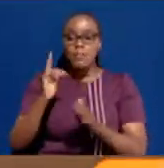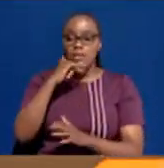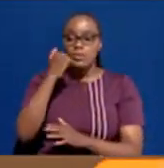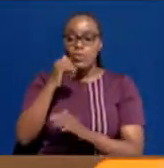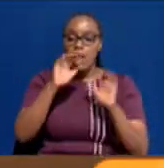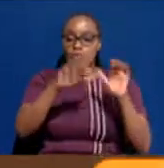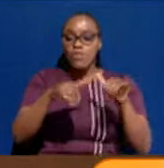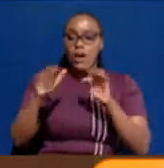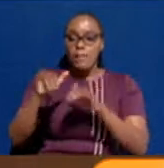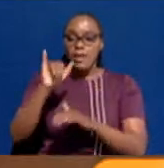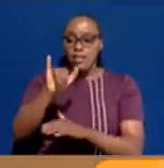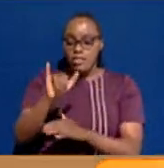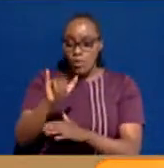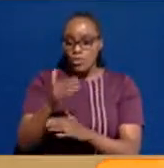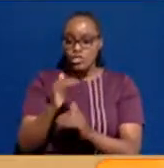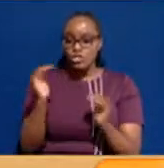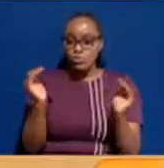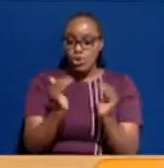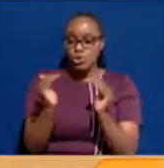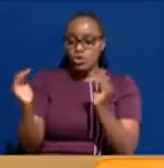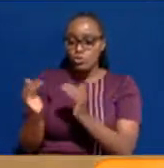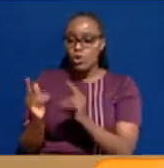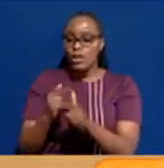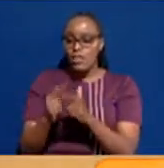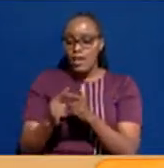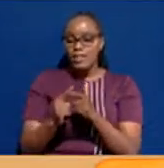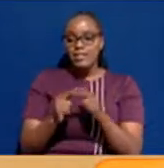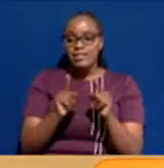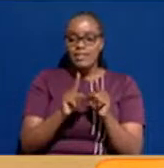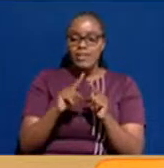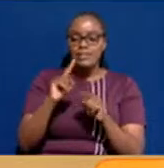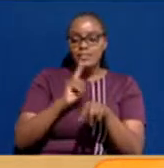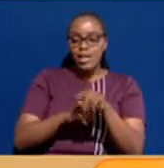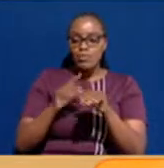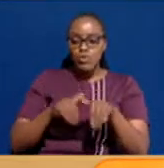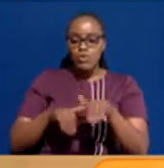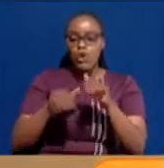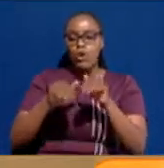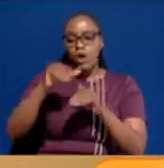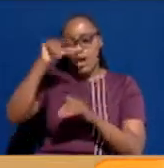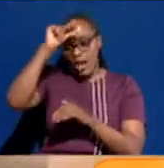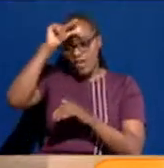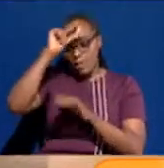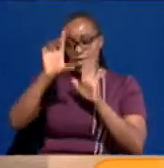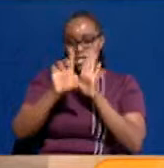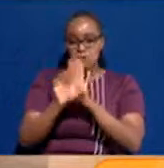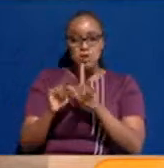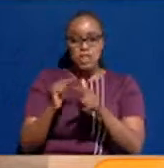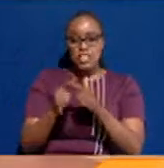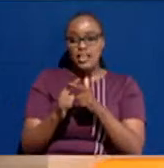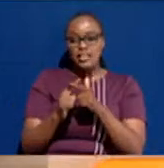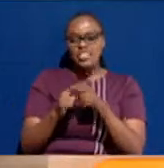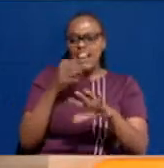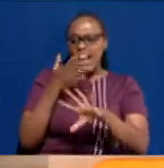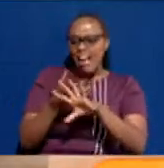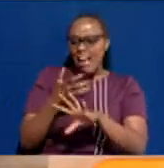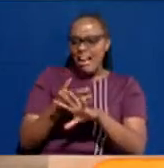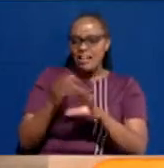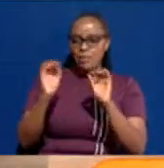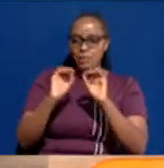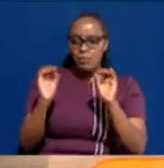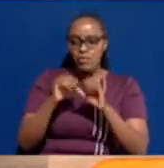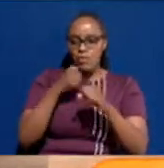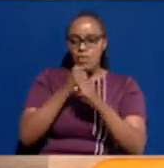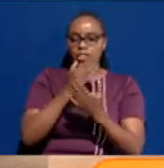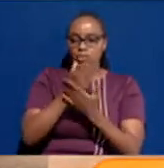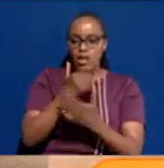wanalima ndogo ndogo. Lakini once you comply with the government, mambo haikui ngumu sana. Make sure you